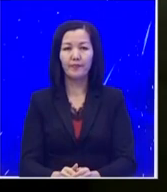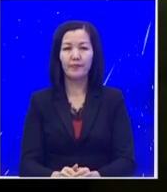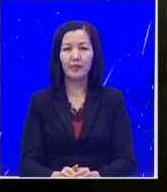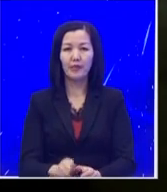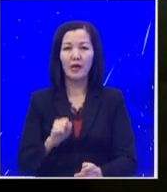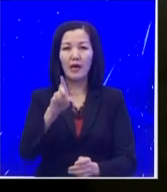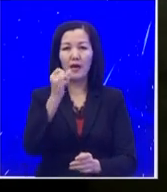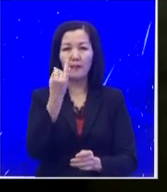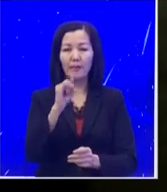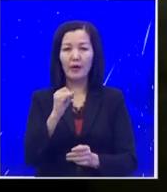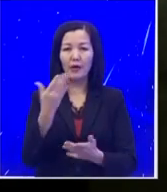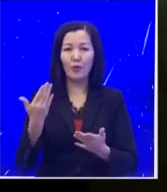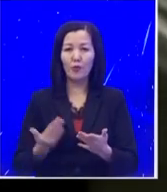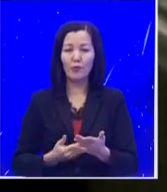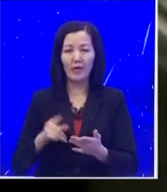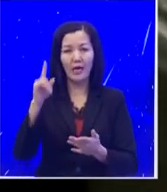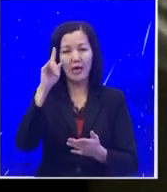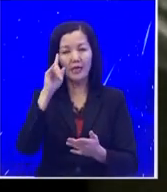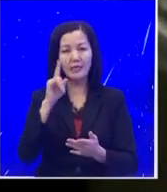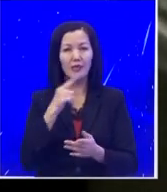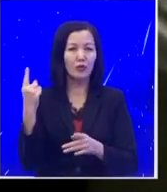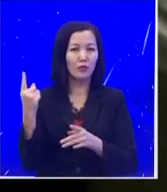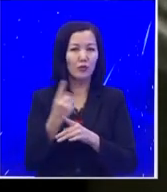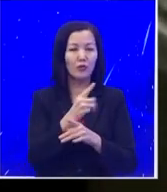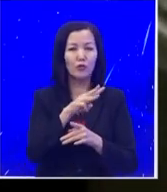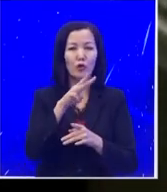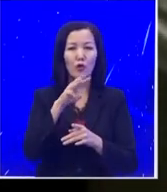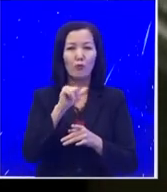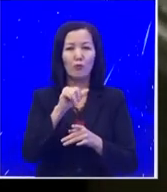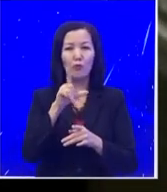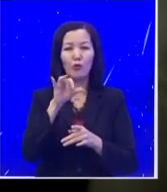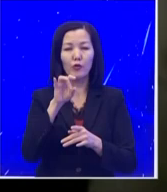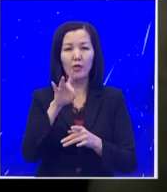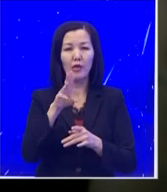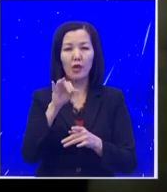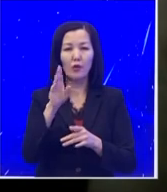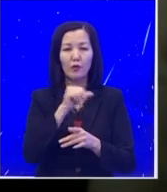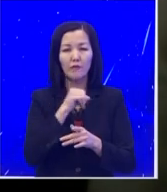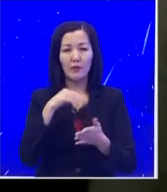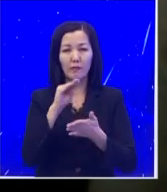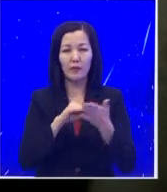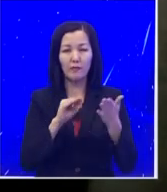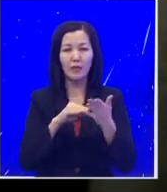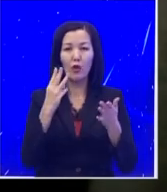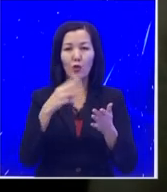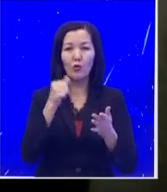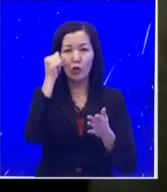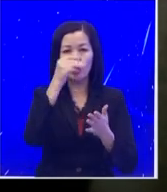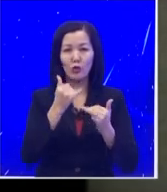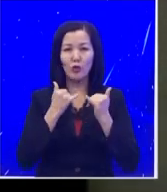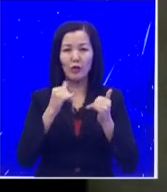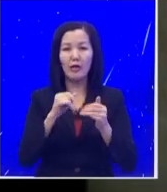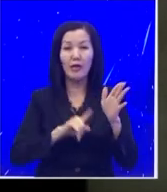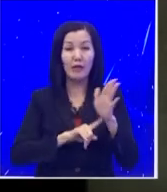Абай жолы қазақтың тұңғыш эпопеясы. Мұхтар Әуезов бұл романды жазуға 30 жыл ғұмырын сарп еткен. Алғашында автор романға Телғара деген